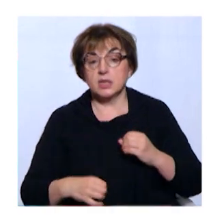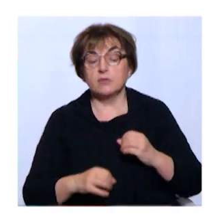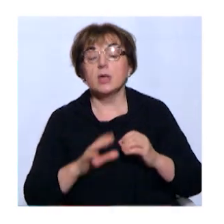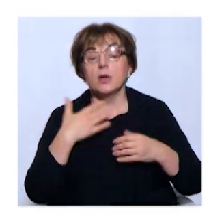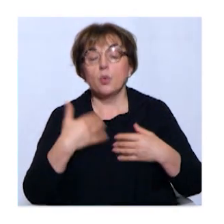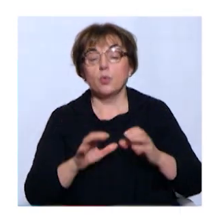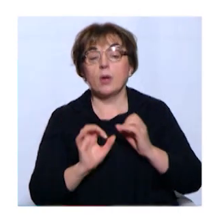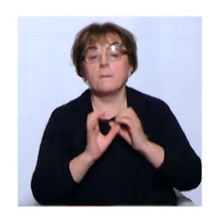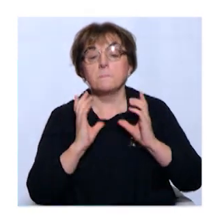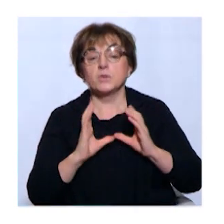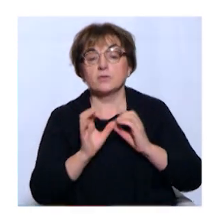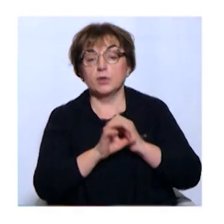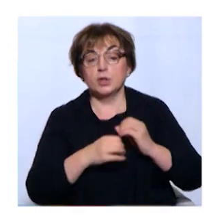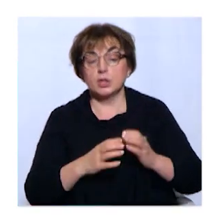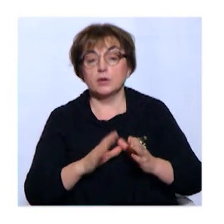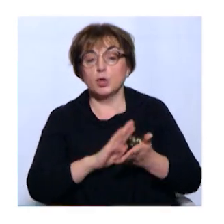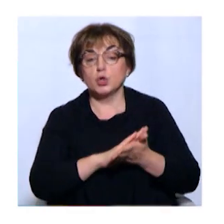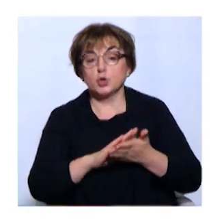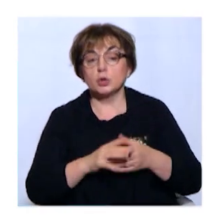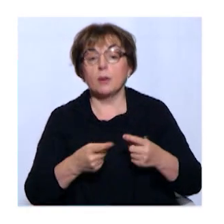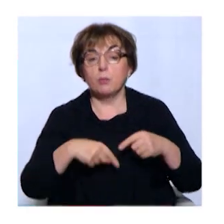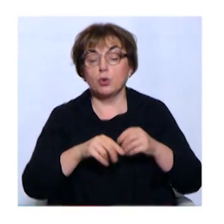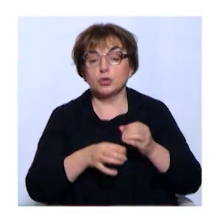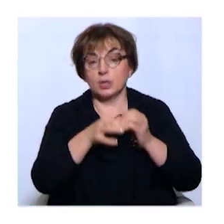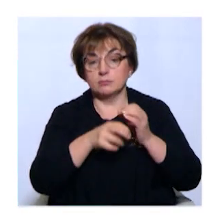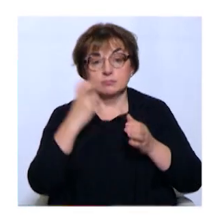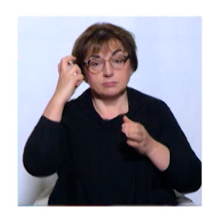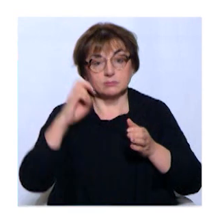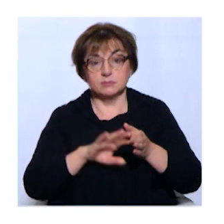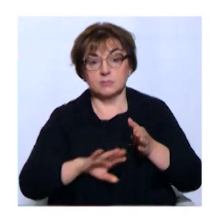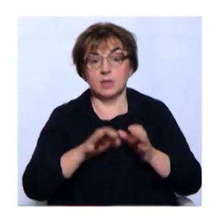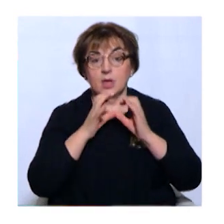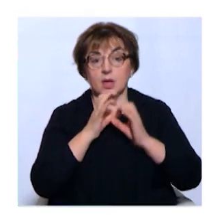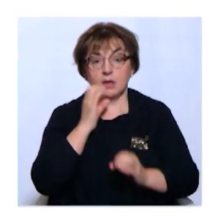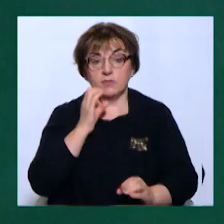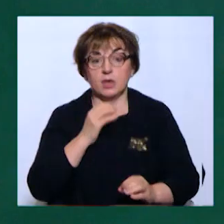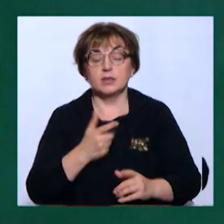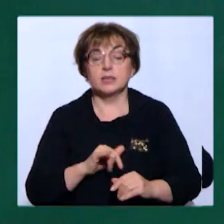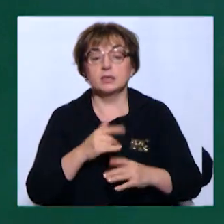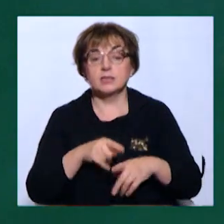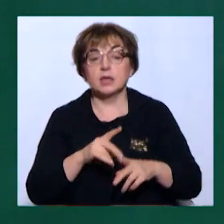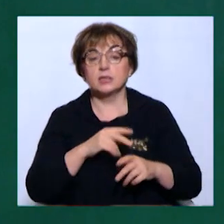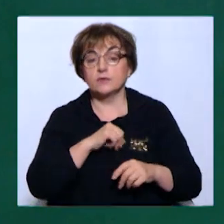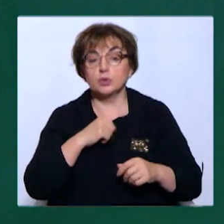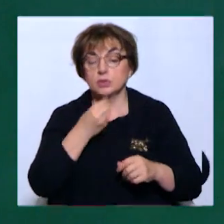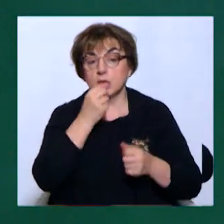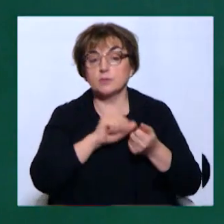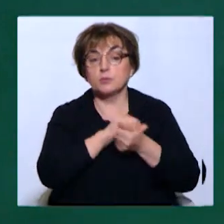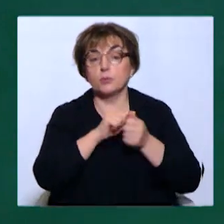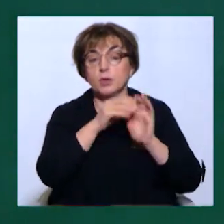სწორი ნაწლავი და ბოლოვდება ანალური ხვრელით. საჭმლის მომნელებელ არხთან დაკავშირებული არის